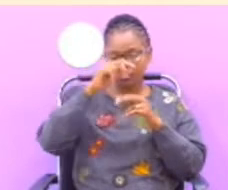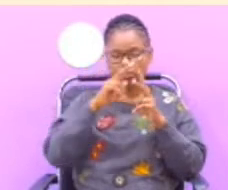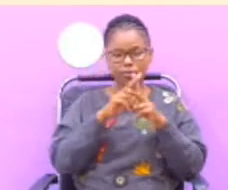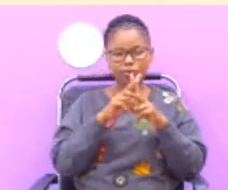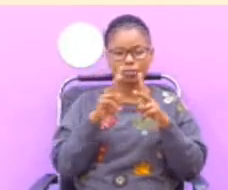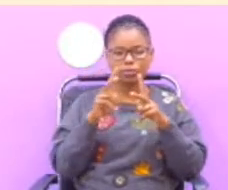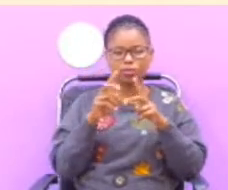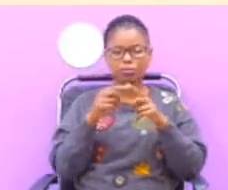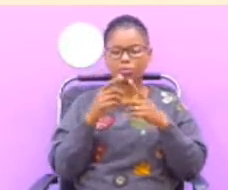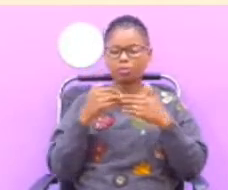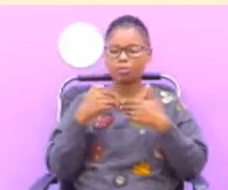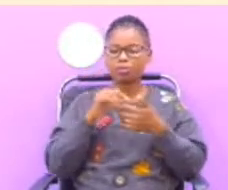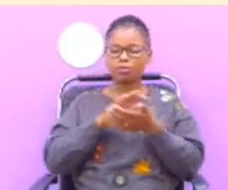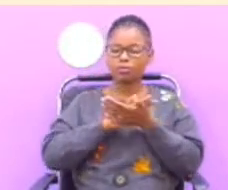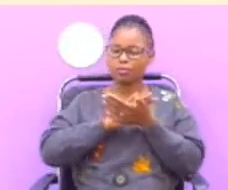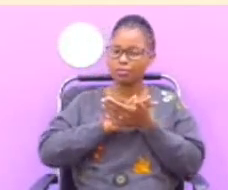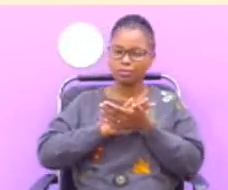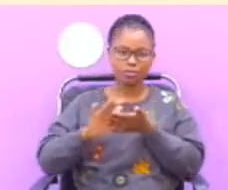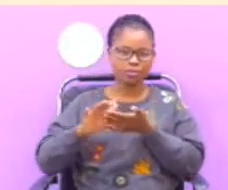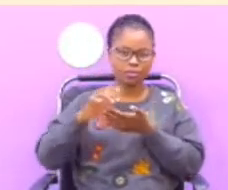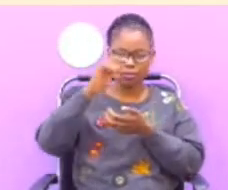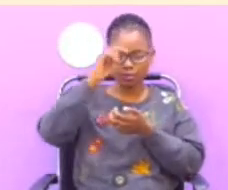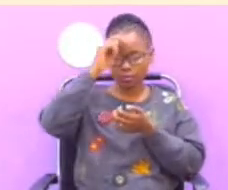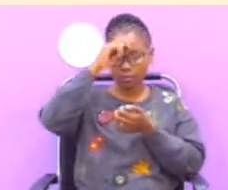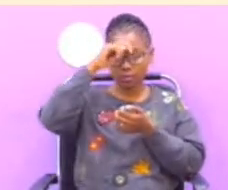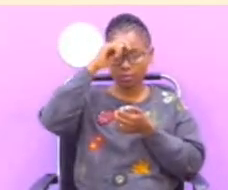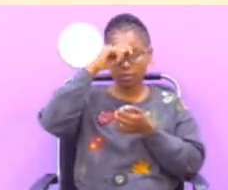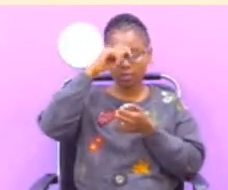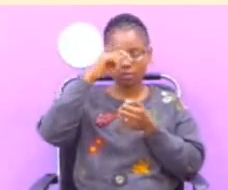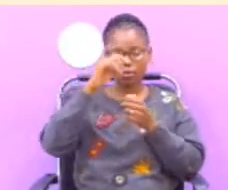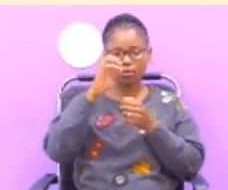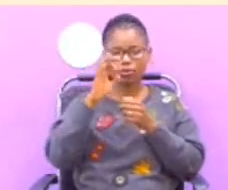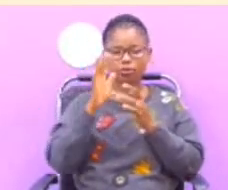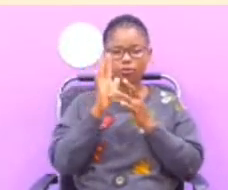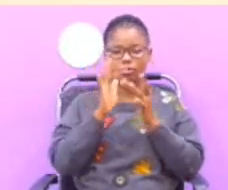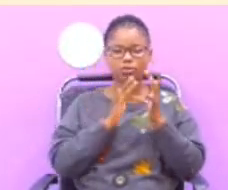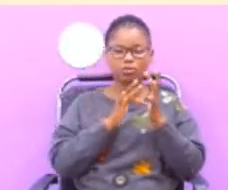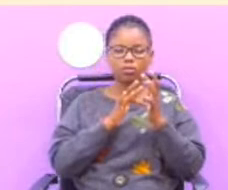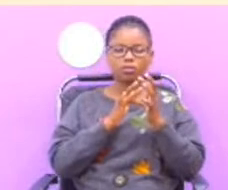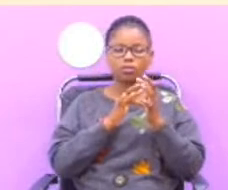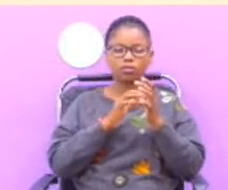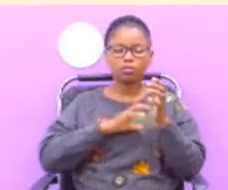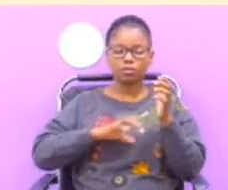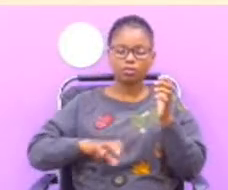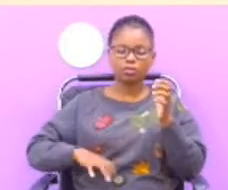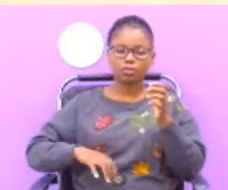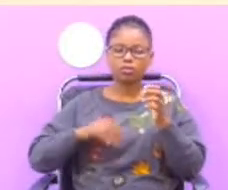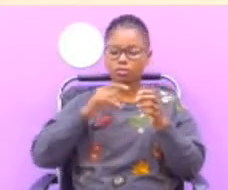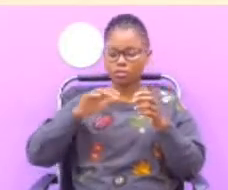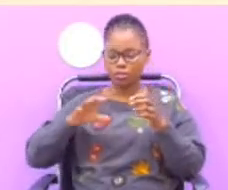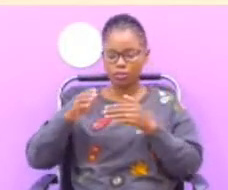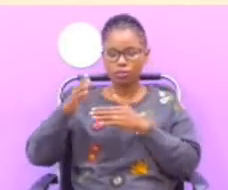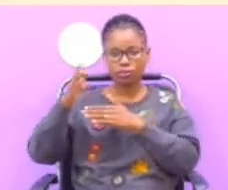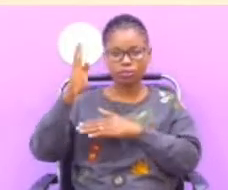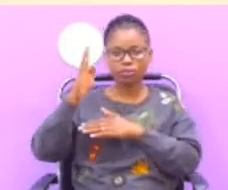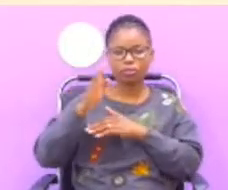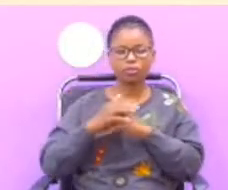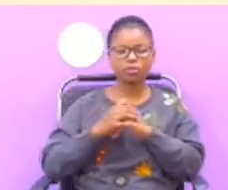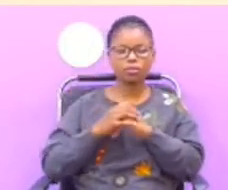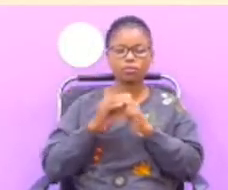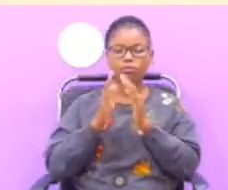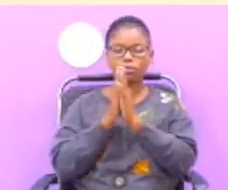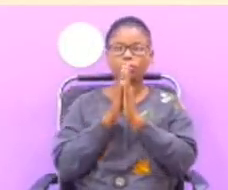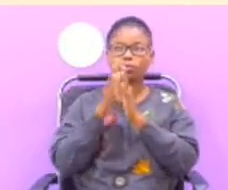dare uge ya naguo, uge uri akorago kuo, ni wa Jesu Kristo mro wa gai, na ni wa gai. Mwadhani arogo wa